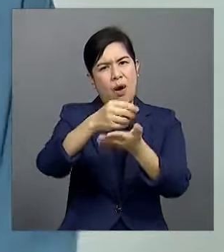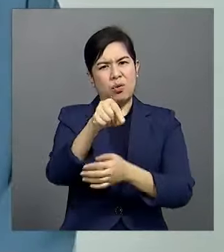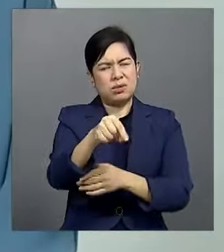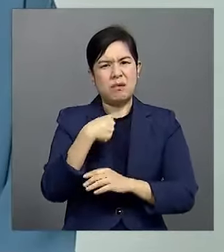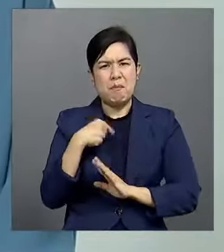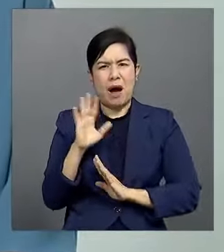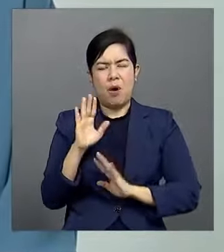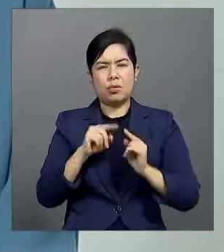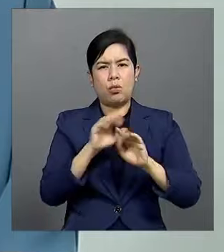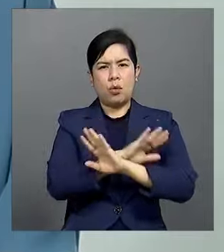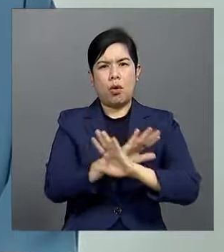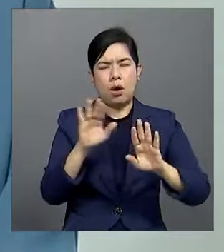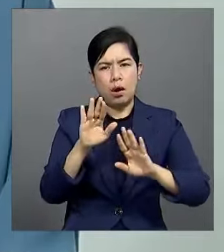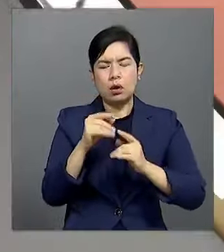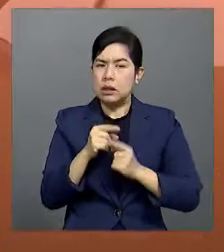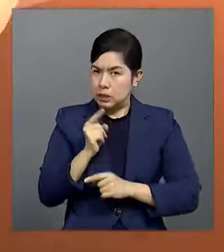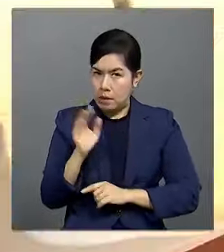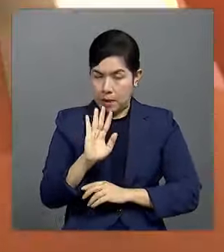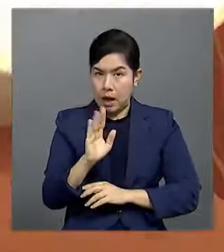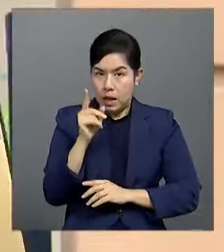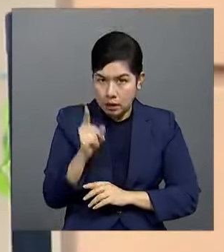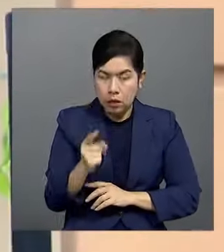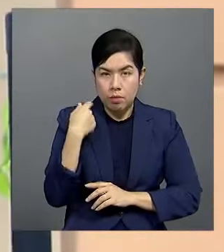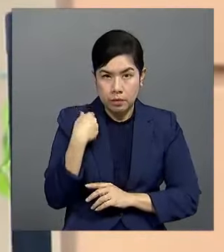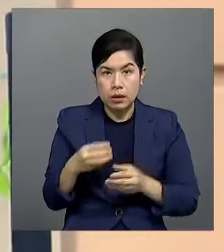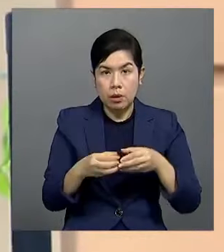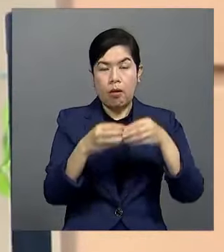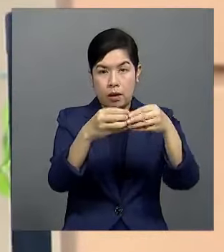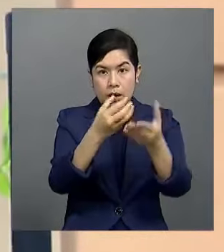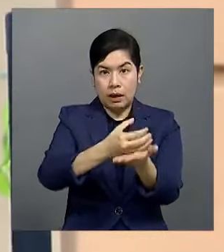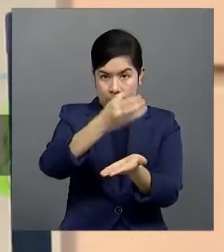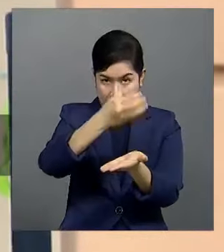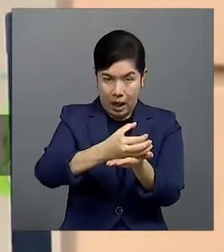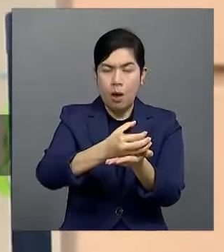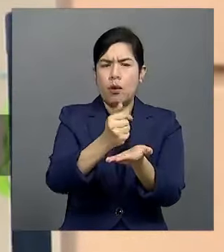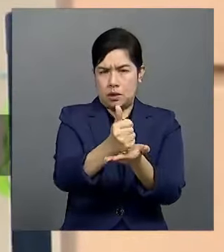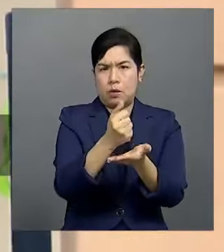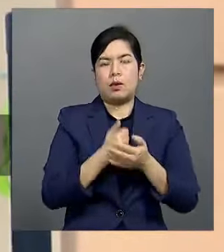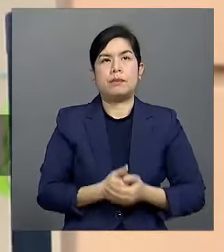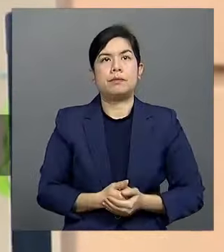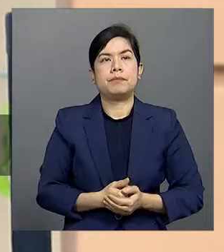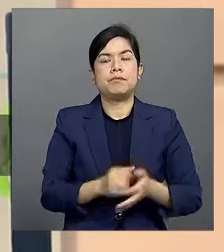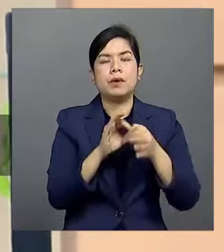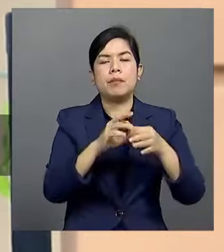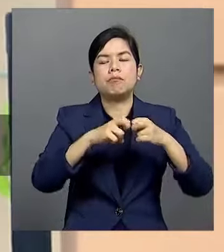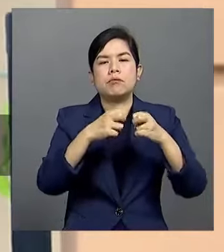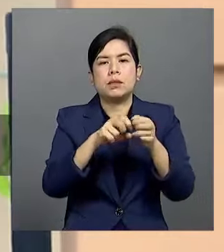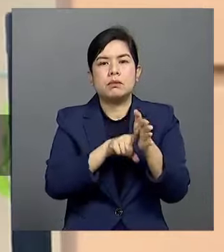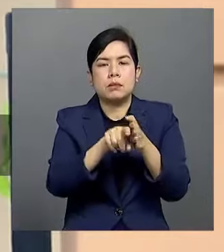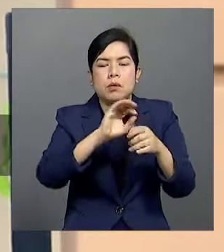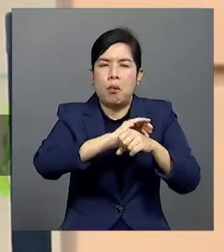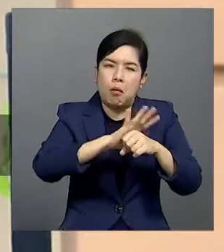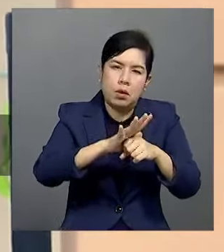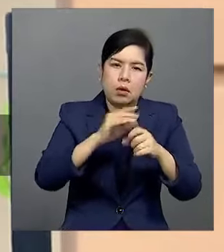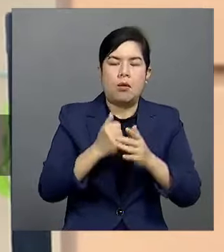ให้คนเนี่ยนำภาชนะส่วนตัวมาใส่เครื่องดื่มได้ค่ะ การแพร่ระบาดของโควิด-19 นะคะทำให้ปริมาณขยะนั้นมีหลาก